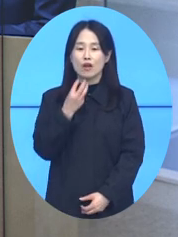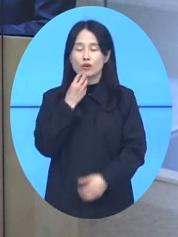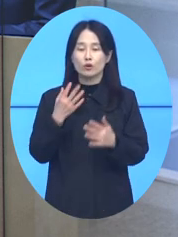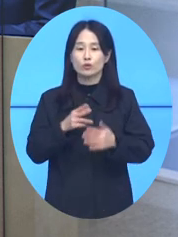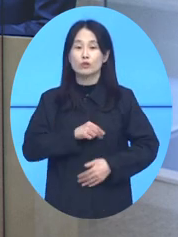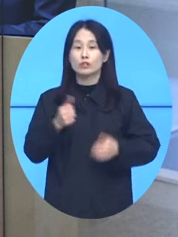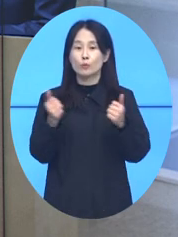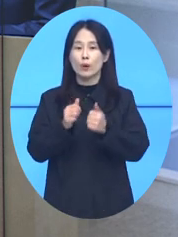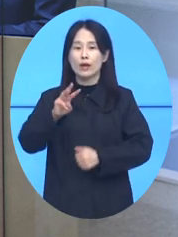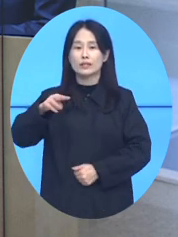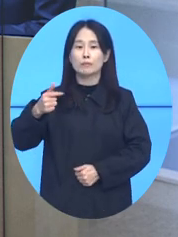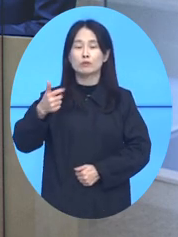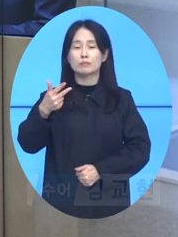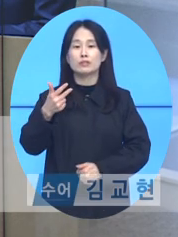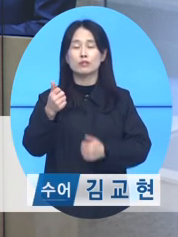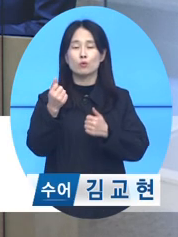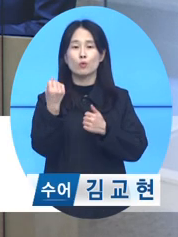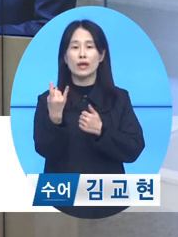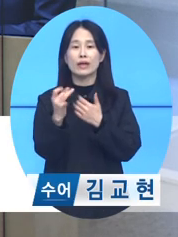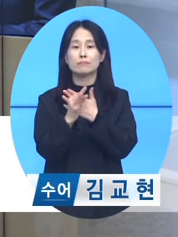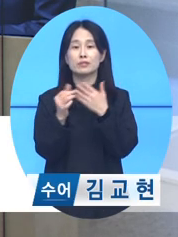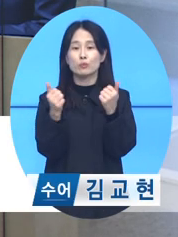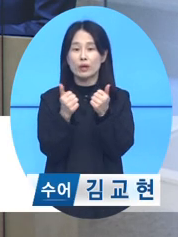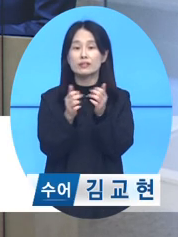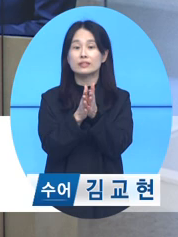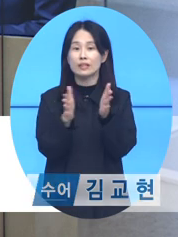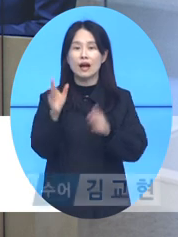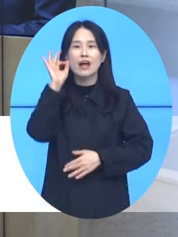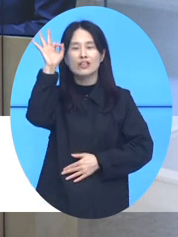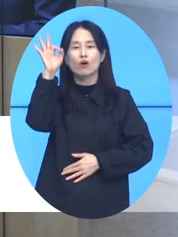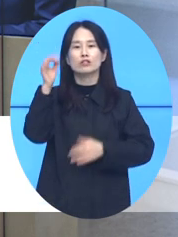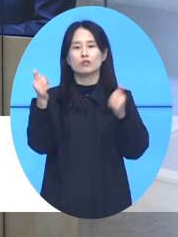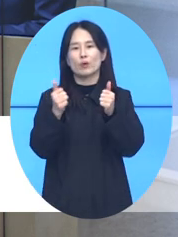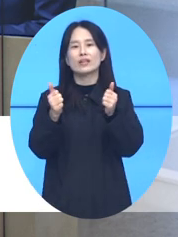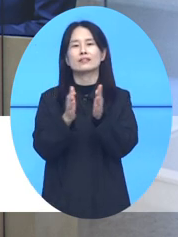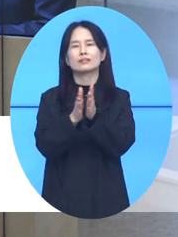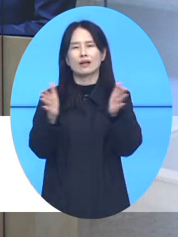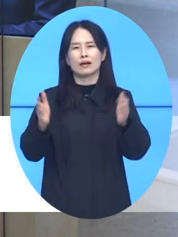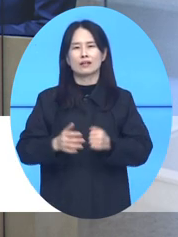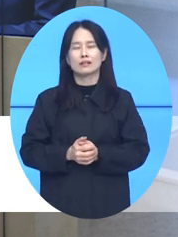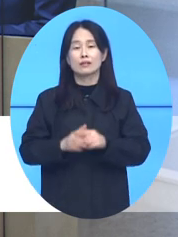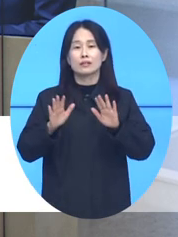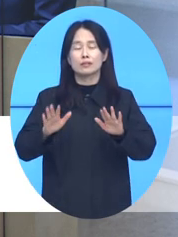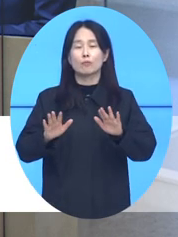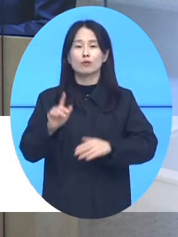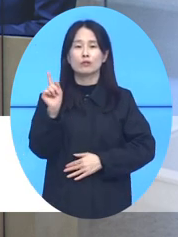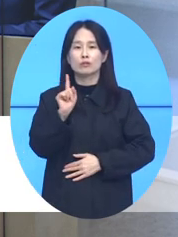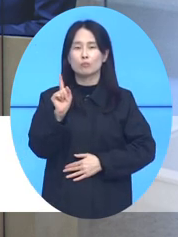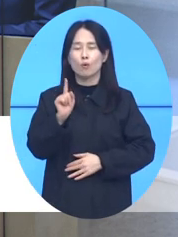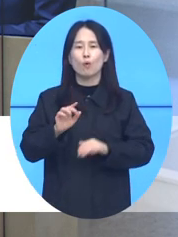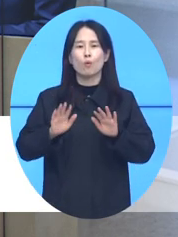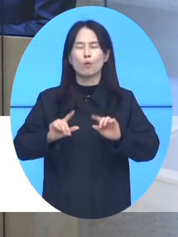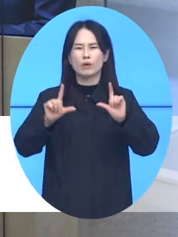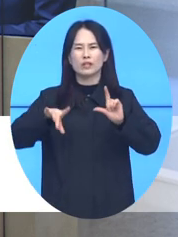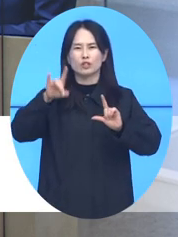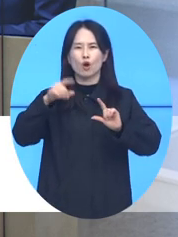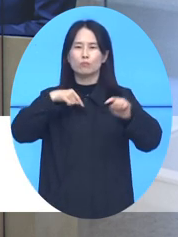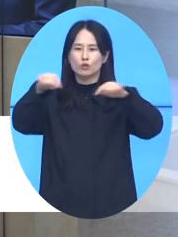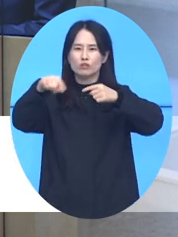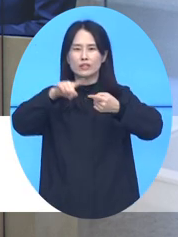경기도의회가 제367회 임시회를 열고 열흘간의 의사일정에 돌입했습니다. 이번 회기에서는 올해 첫 도정에 관한